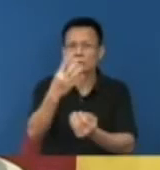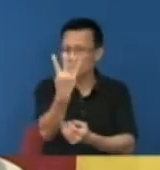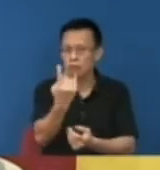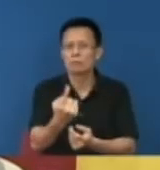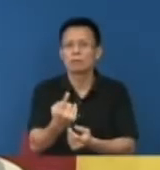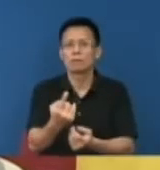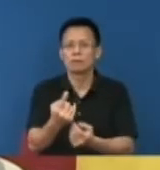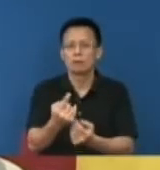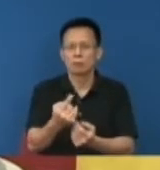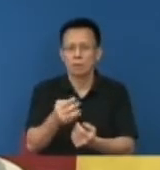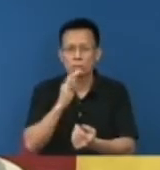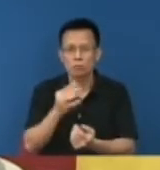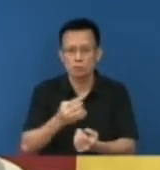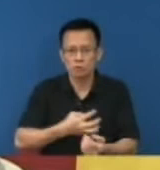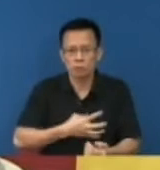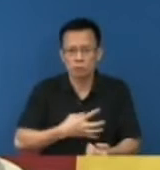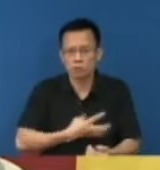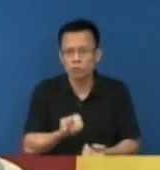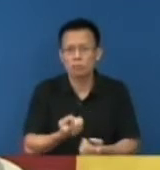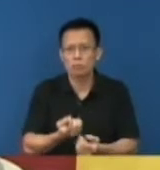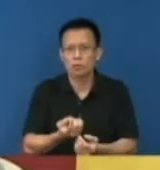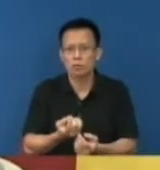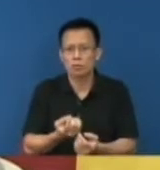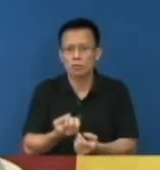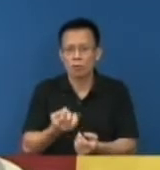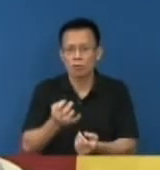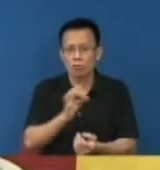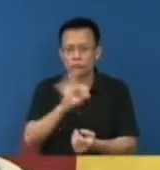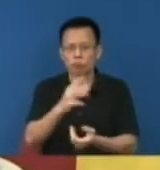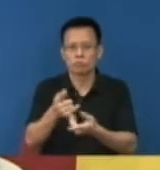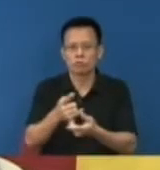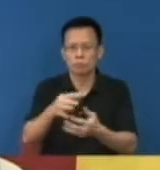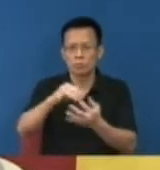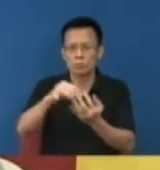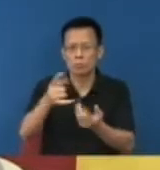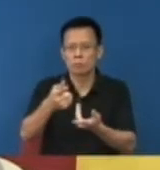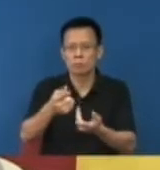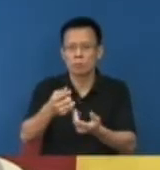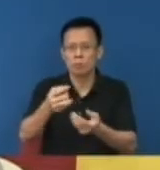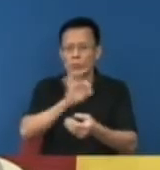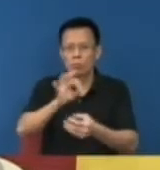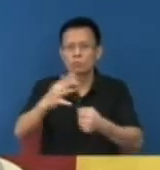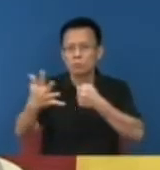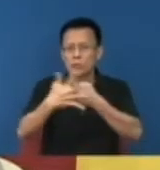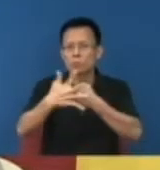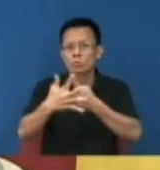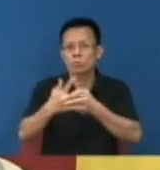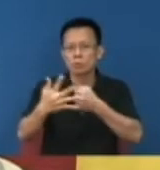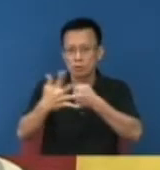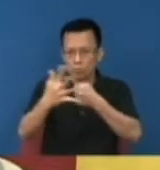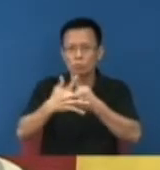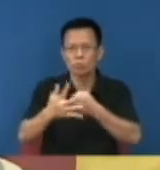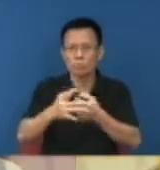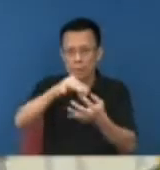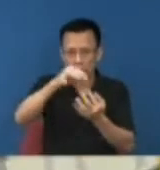唔小心嘅時候，你覺得如果唔揀呢四個就冇得揀嘅，其實有第五個揀嘅，咁但係佢就冇將第五個咧係擺喺嗰